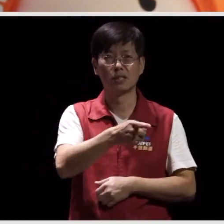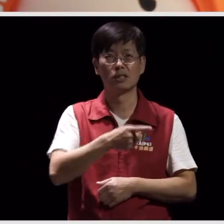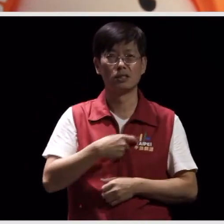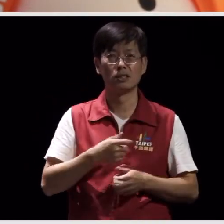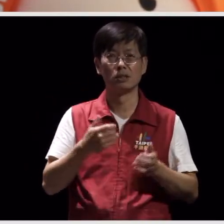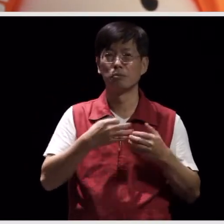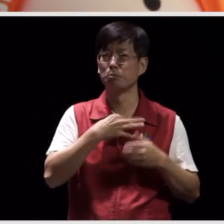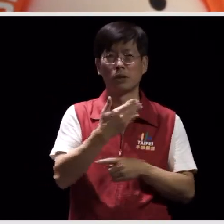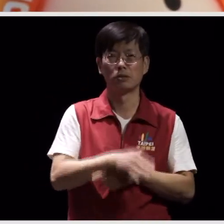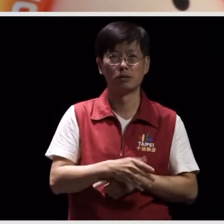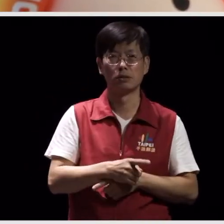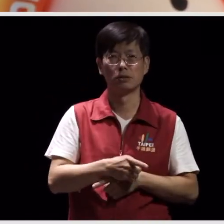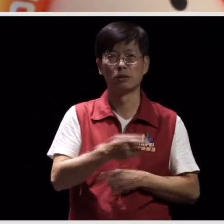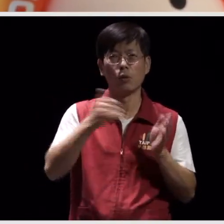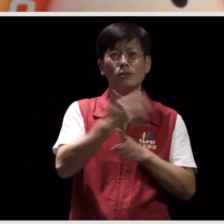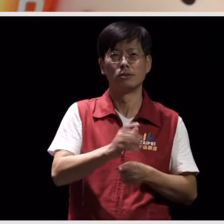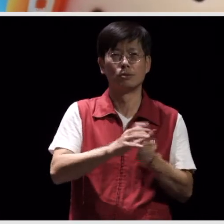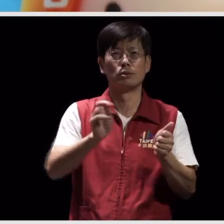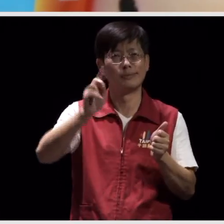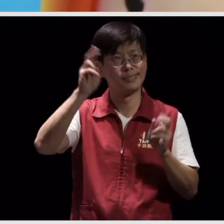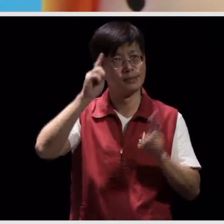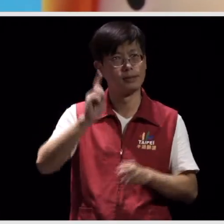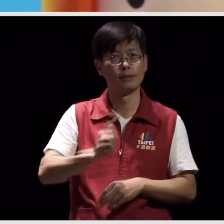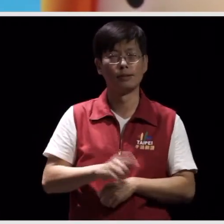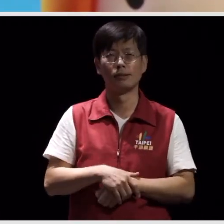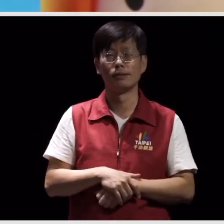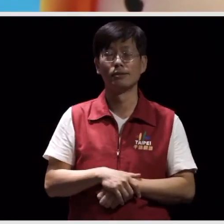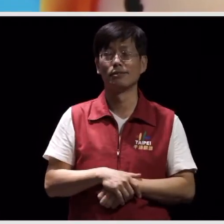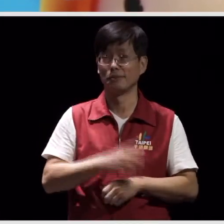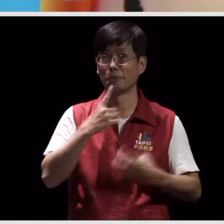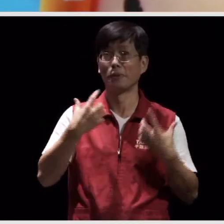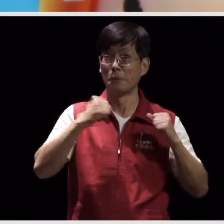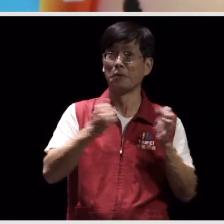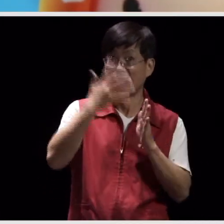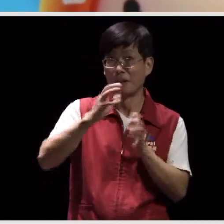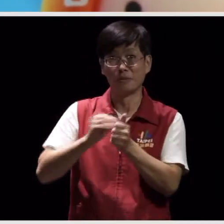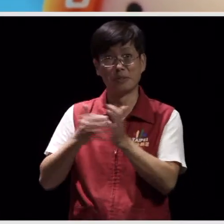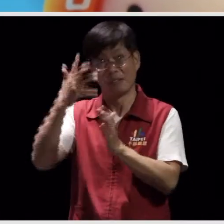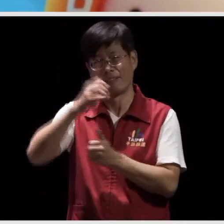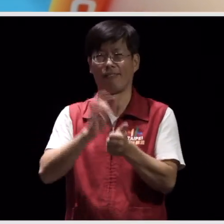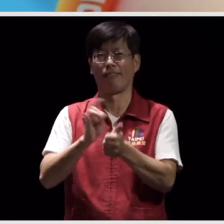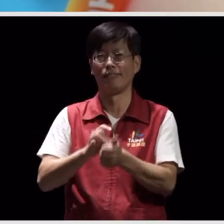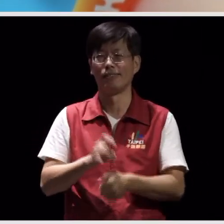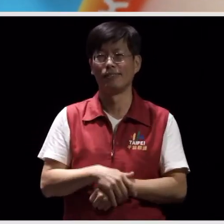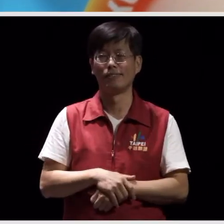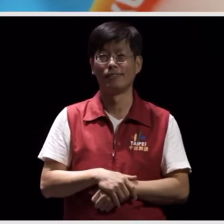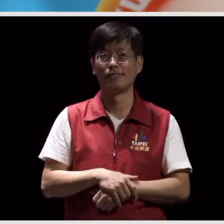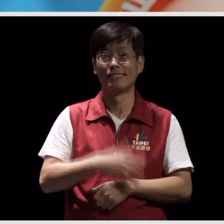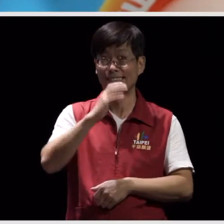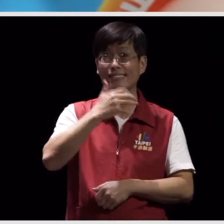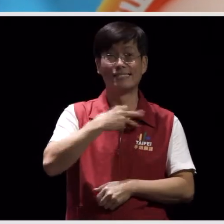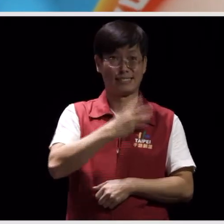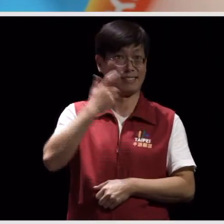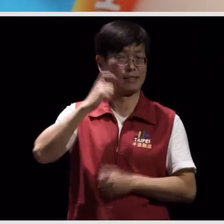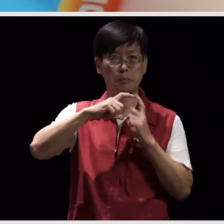了，你还学什么电脑？”所以活到老学到老是骗人的，你知道吧？好，老赵就回他一句